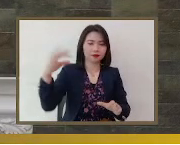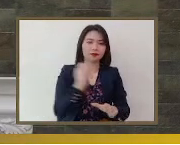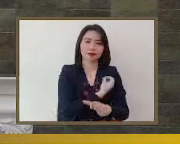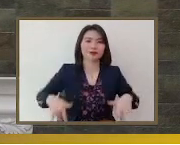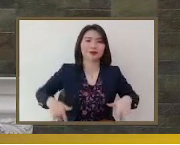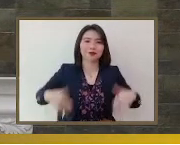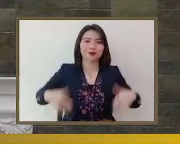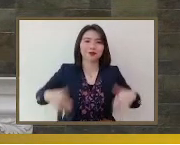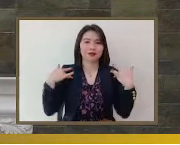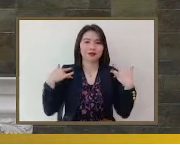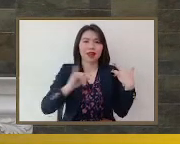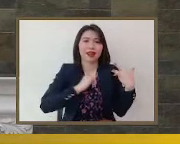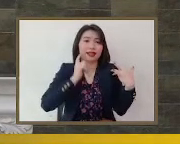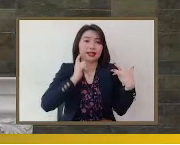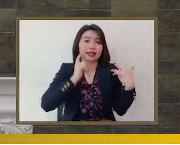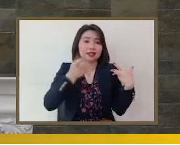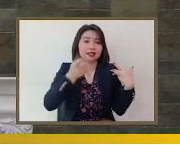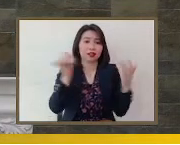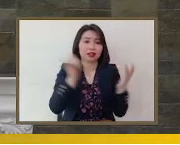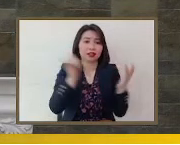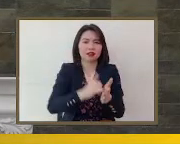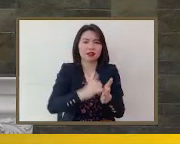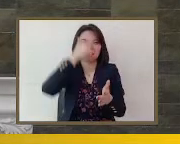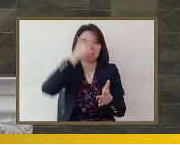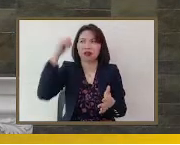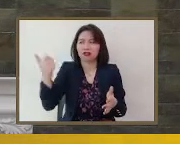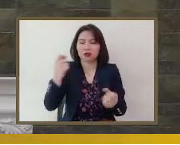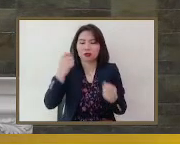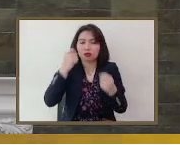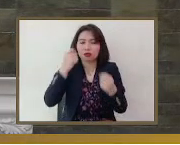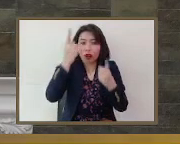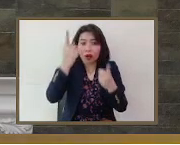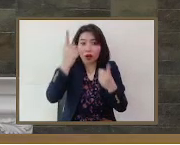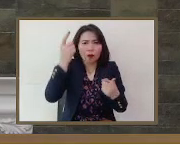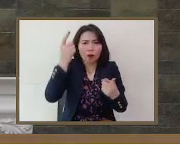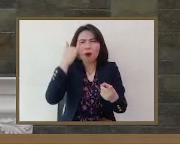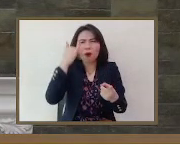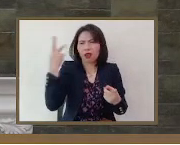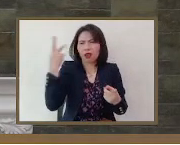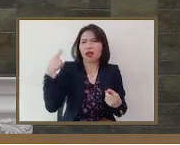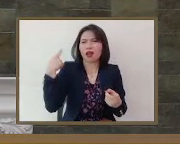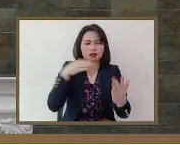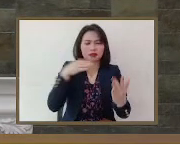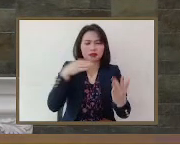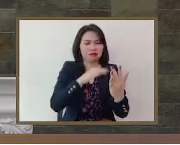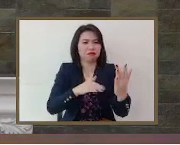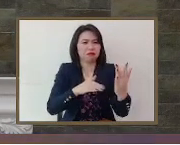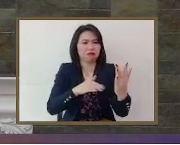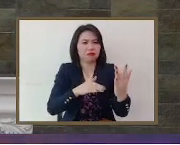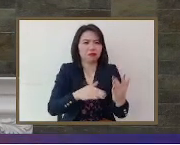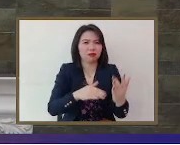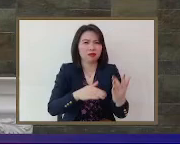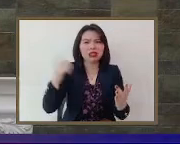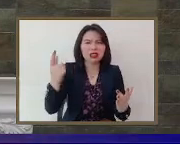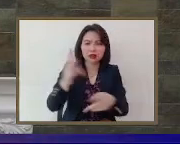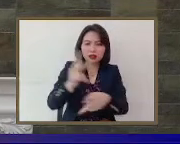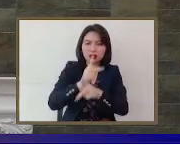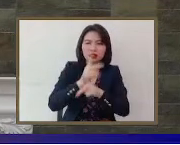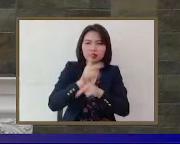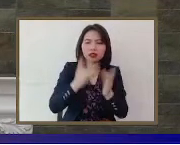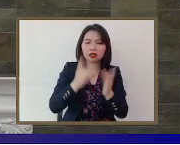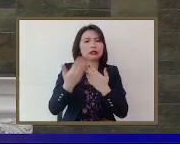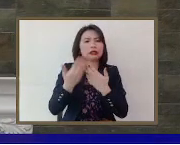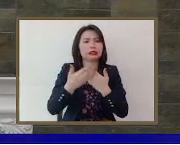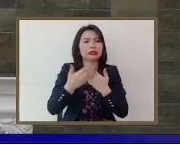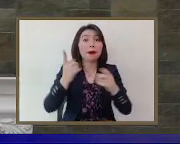lamang po yan kasi yung iba ho ay nagugulat kung bakit meron mga ganyan. Parang napakasimple pa lamang, napakasimple.